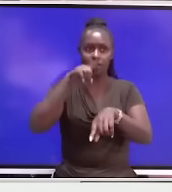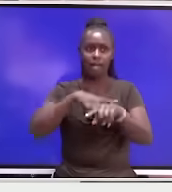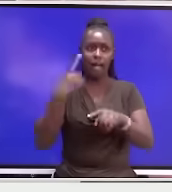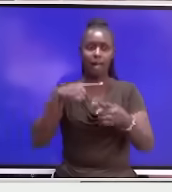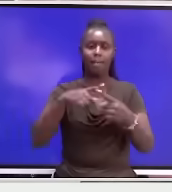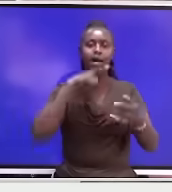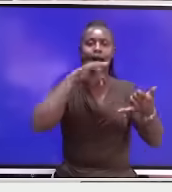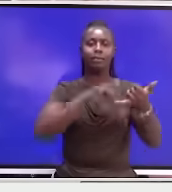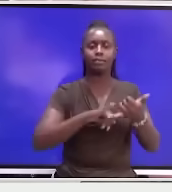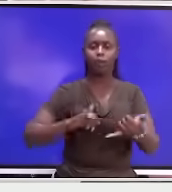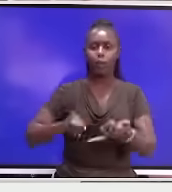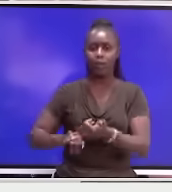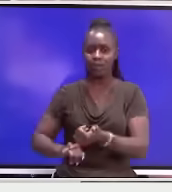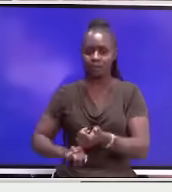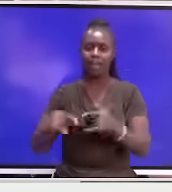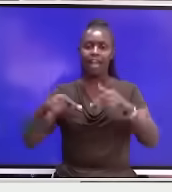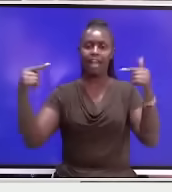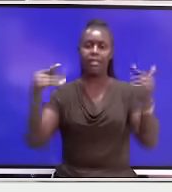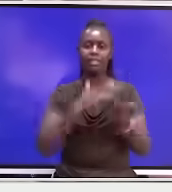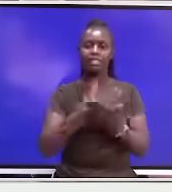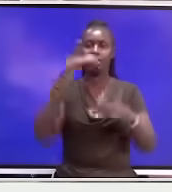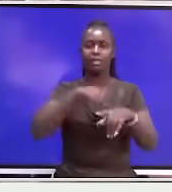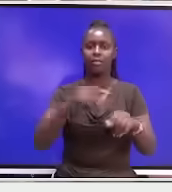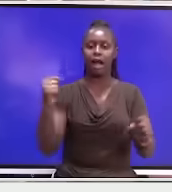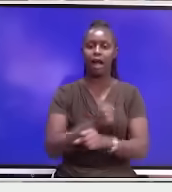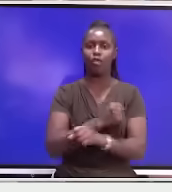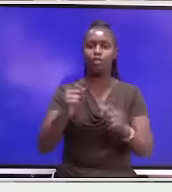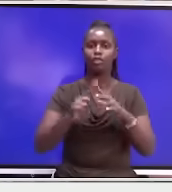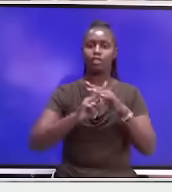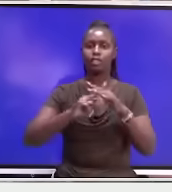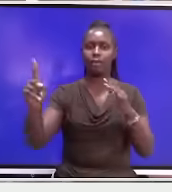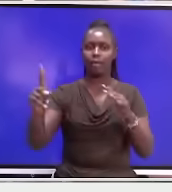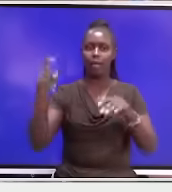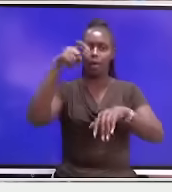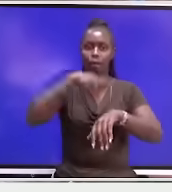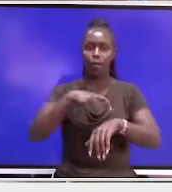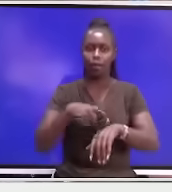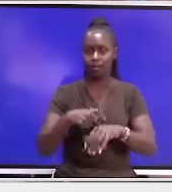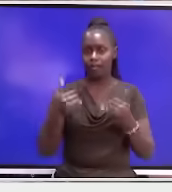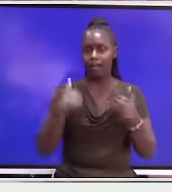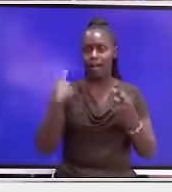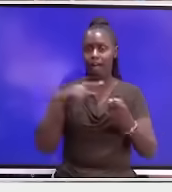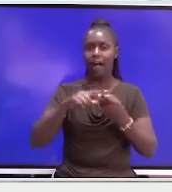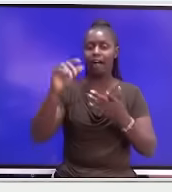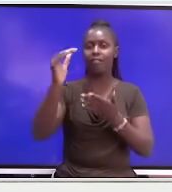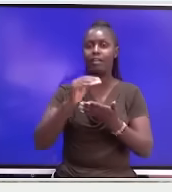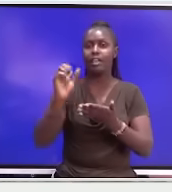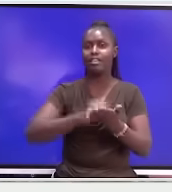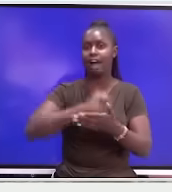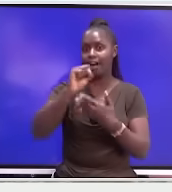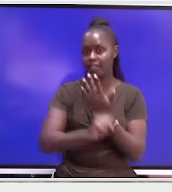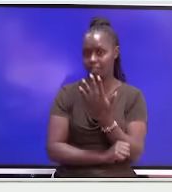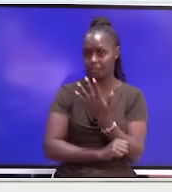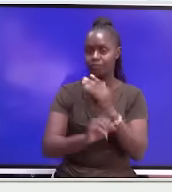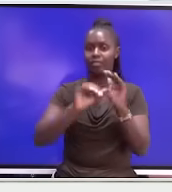mzee, hawezi kuna wakati hawezi kubali kutoroka wakati wa mavuno. Hawezi kubali.